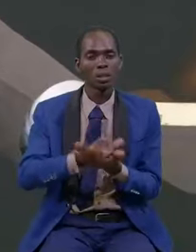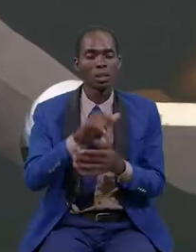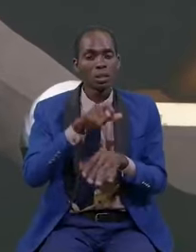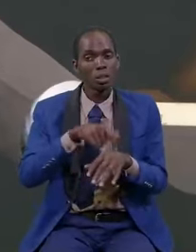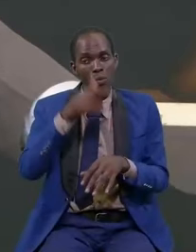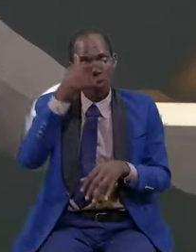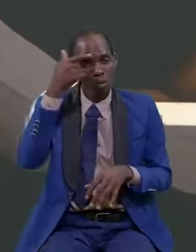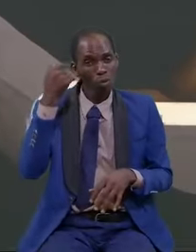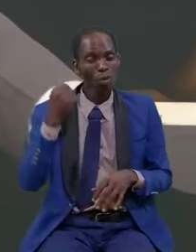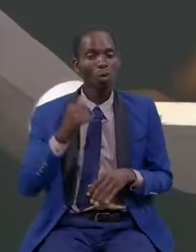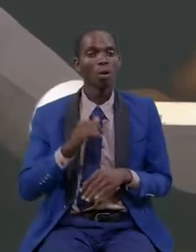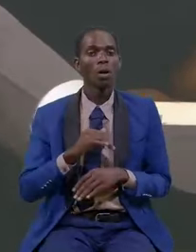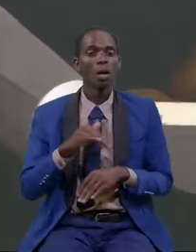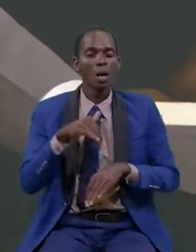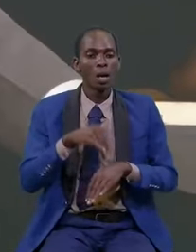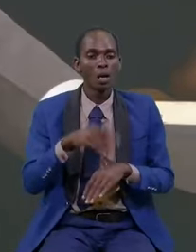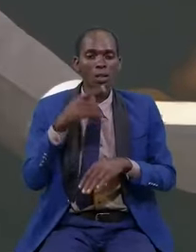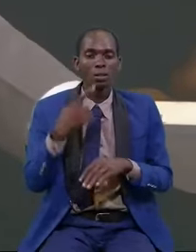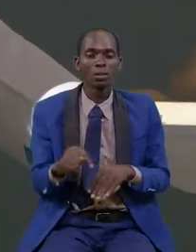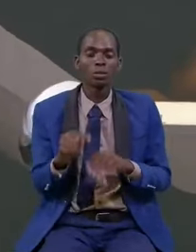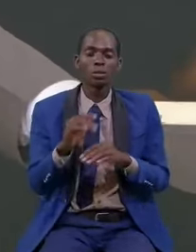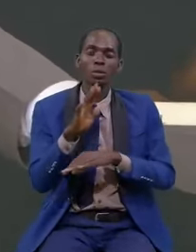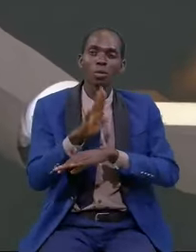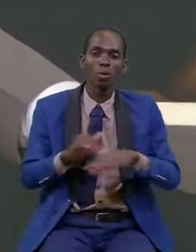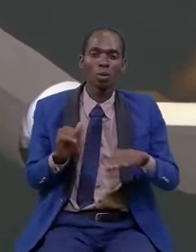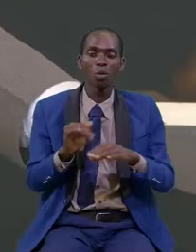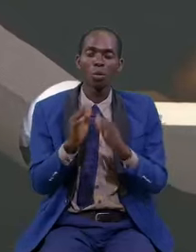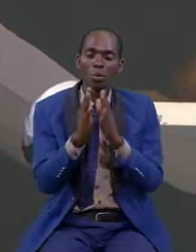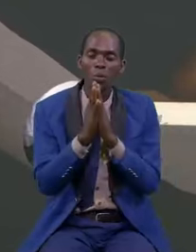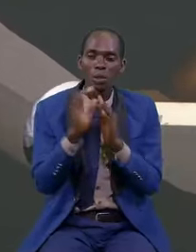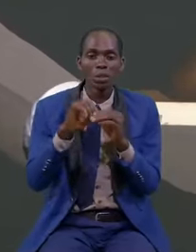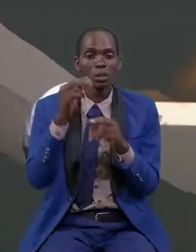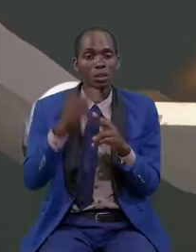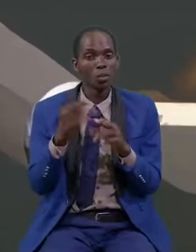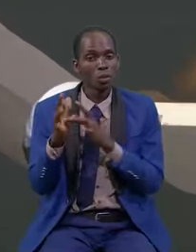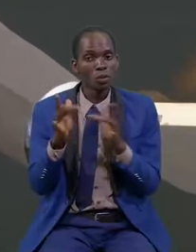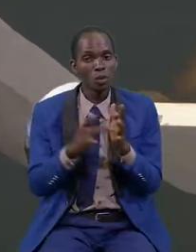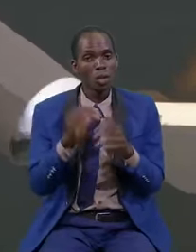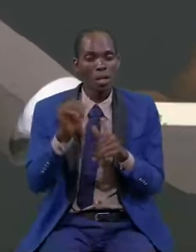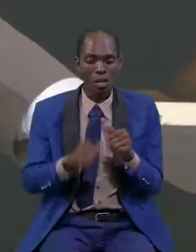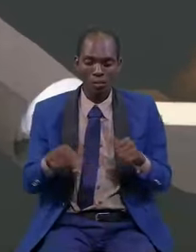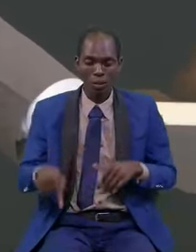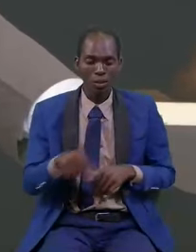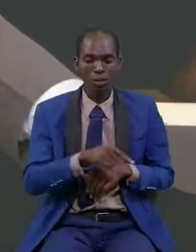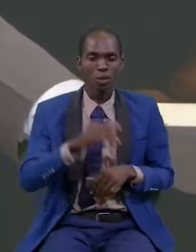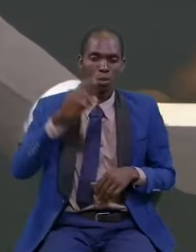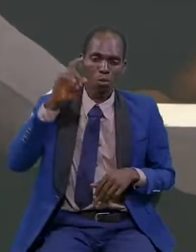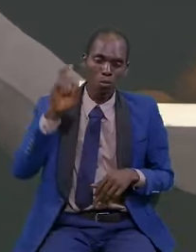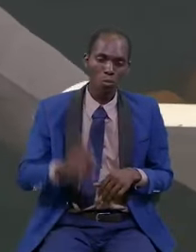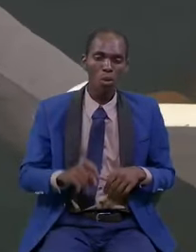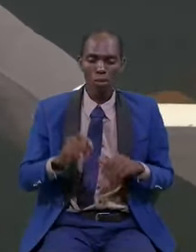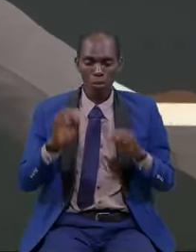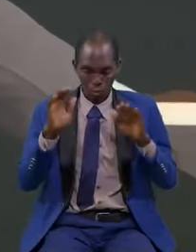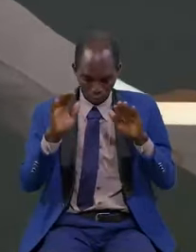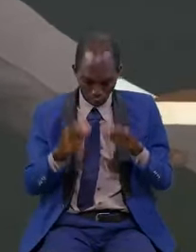à la mention du nom de Jésus, tous genoux doivent, tous les genoux doivent fléchir,